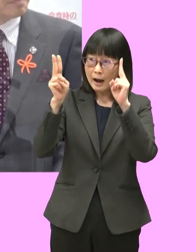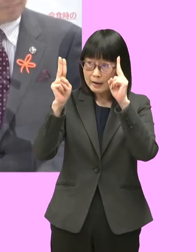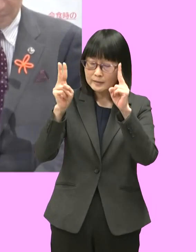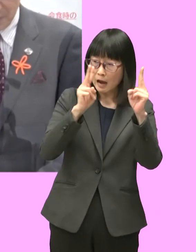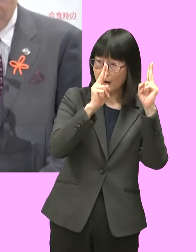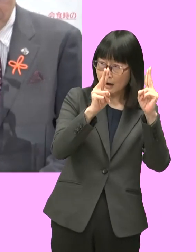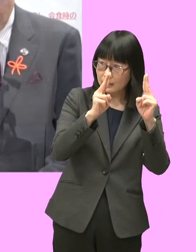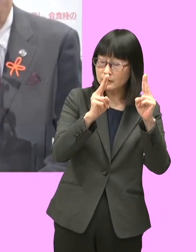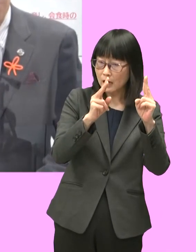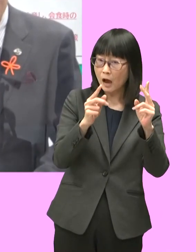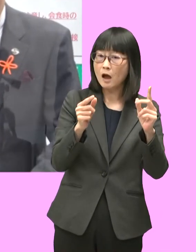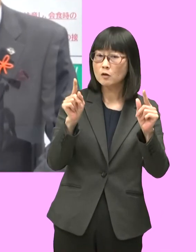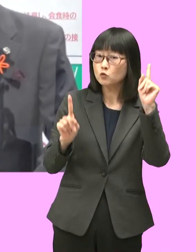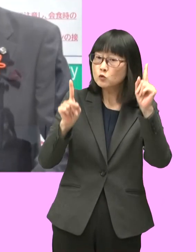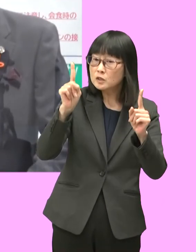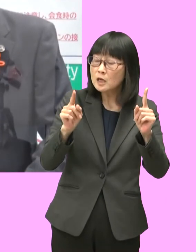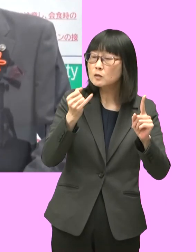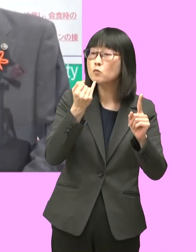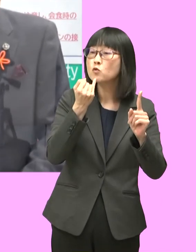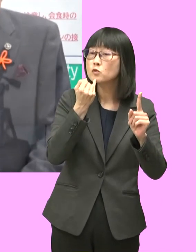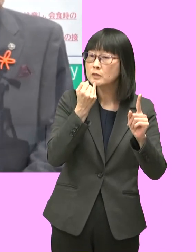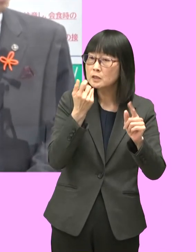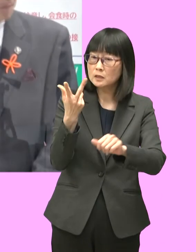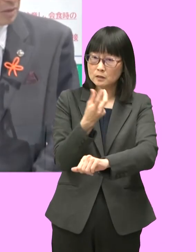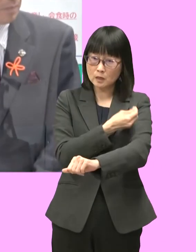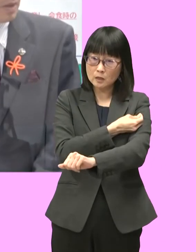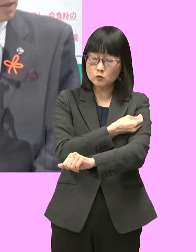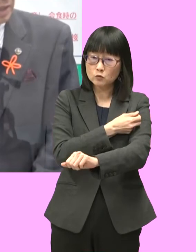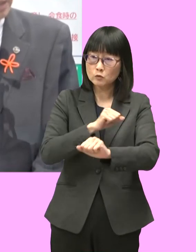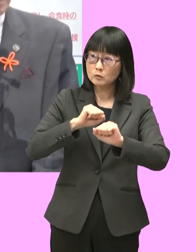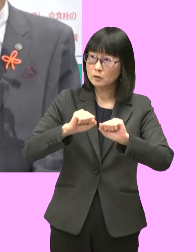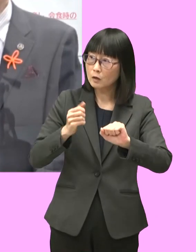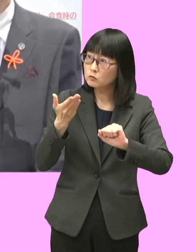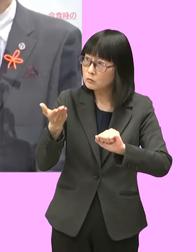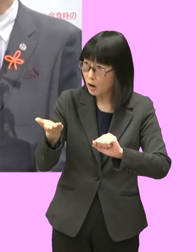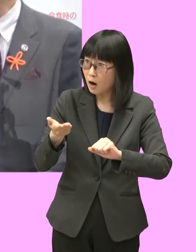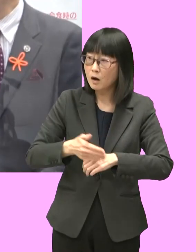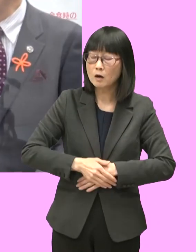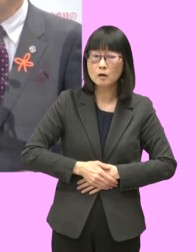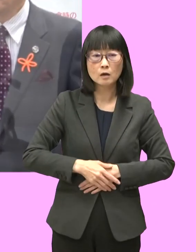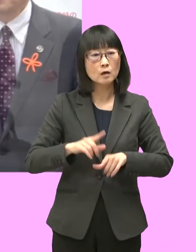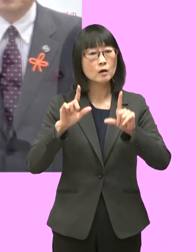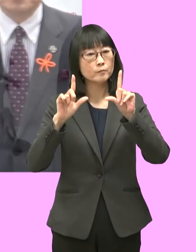状況になりそうですか？ はい、交差接種も当然やっていくことになります。はい、